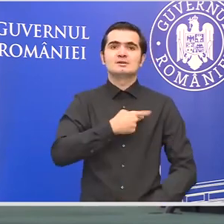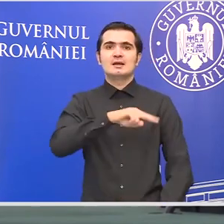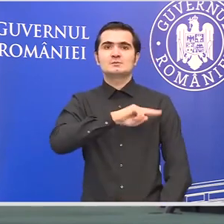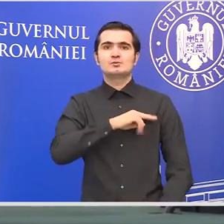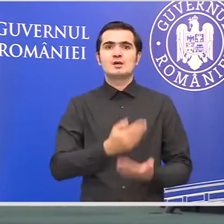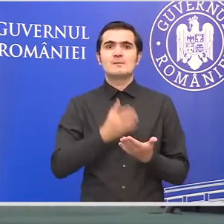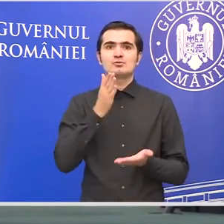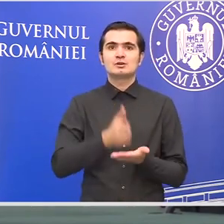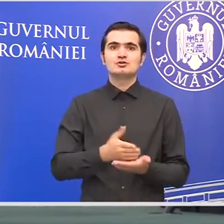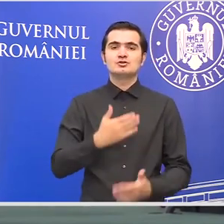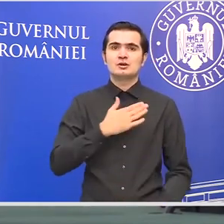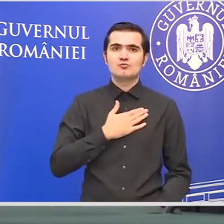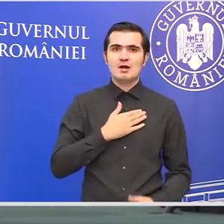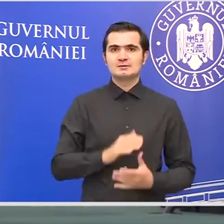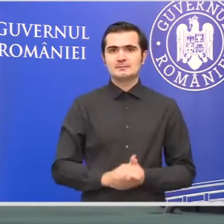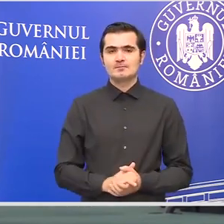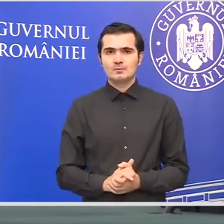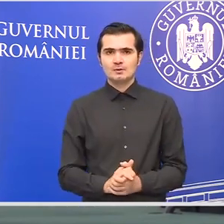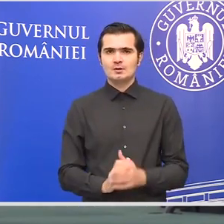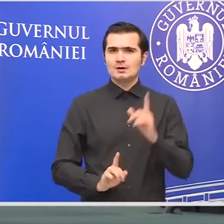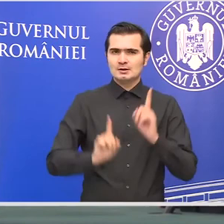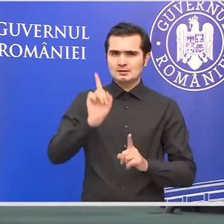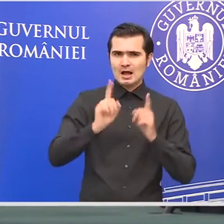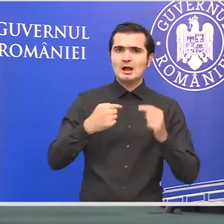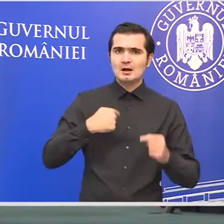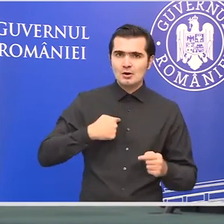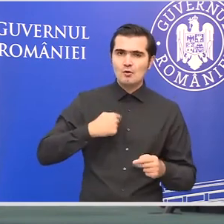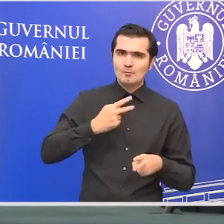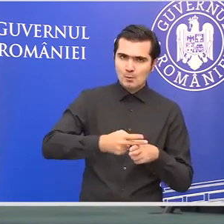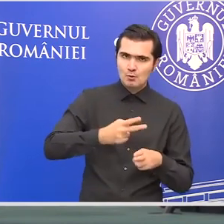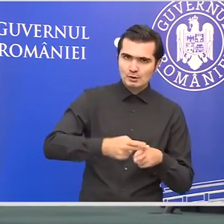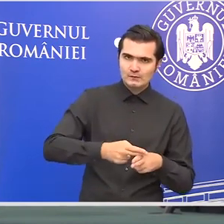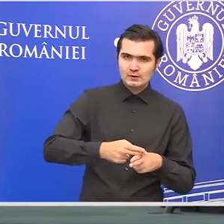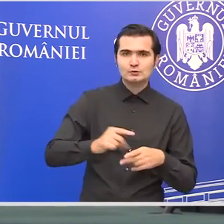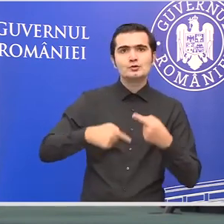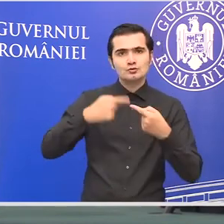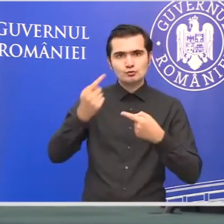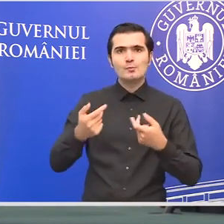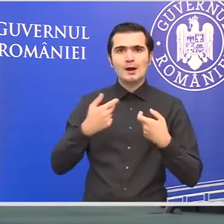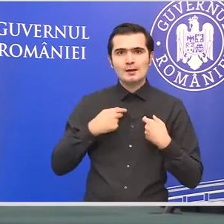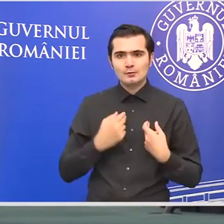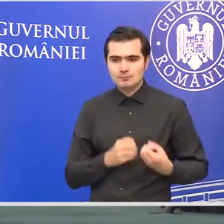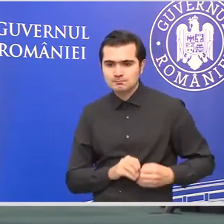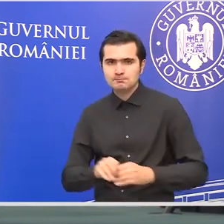noastre. Adică dacă eu mă îmbolnăvesc și voi îmbolnăvi la rândul meu,